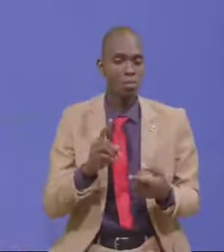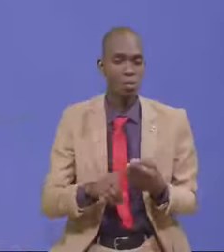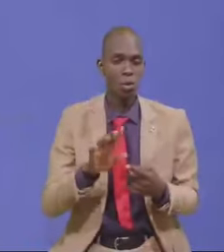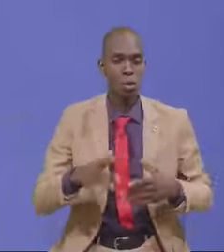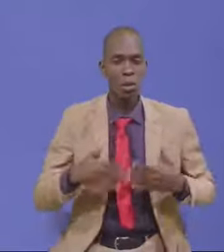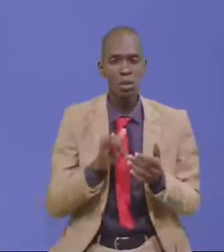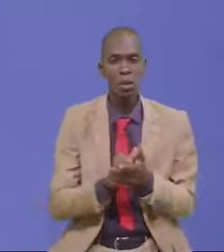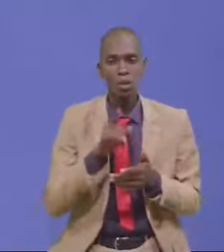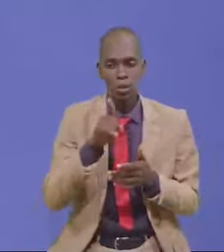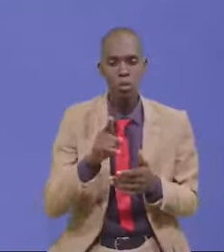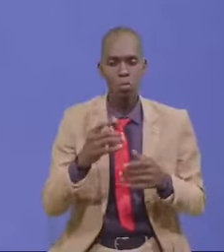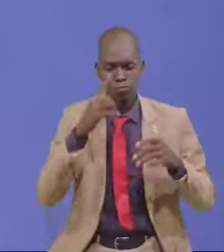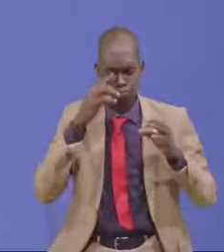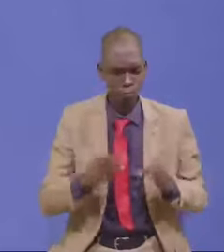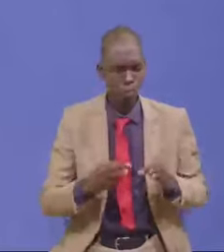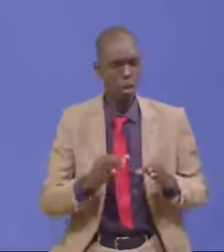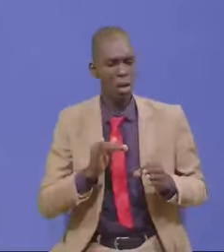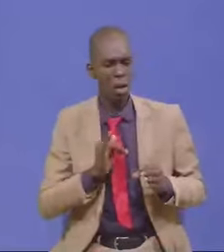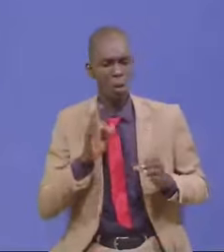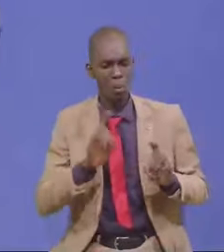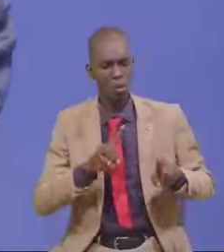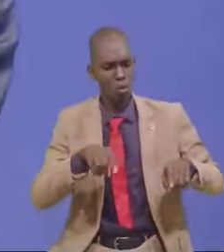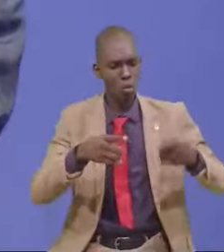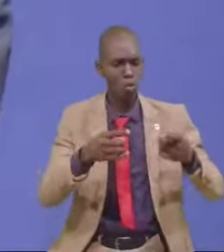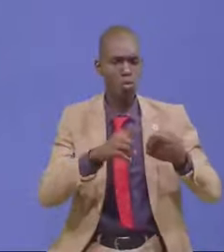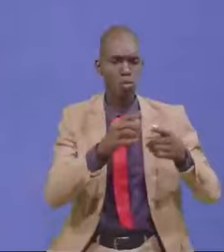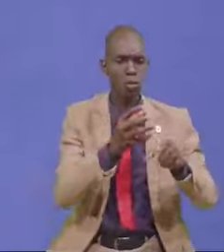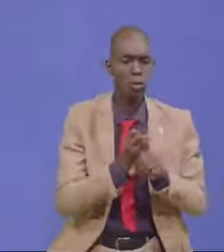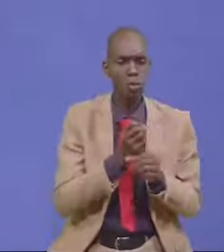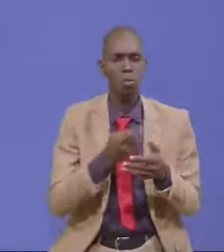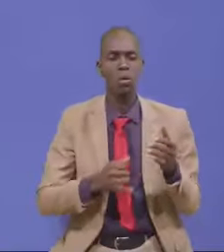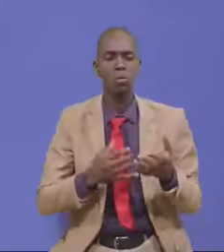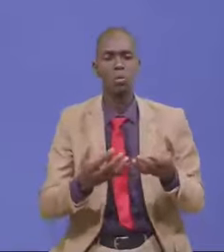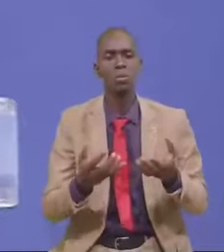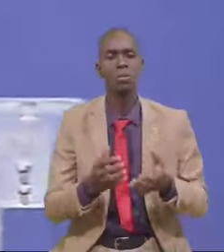Alors, un jour vient dans votre vie, vous avez la décision, vous dites, j'irai chercher ça.